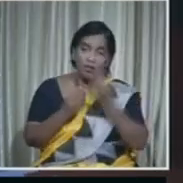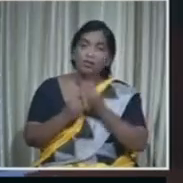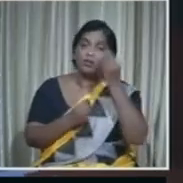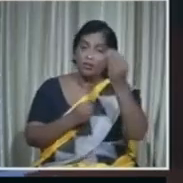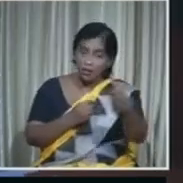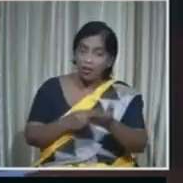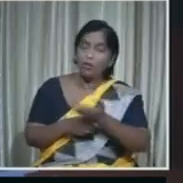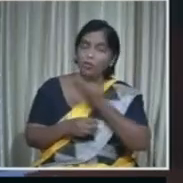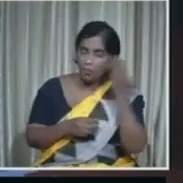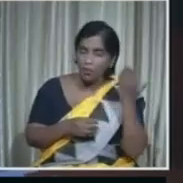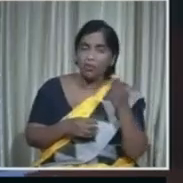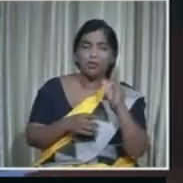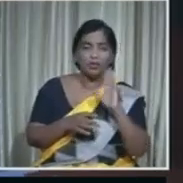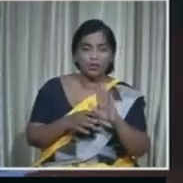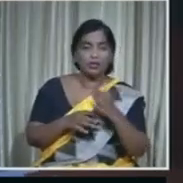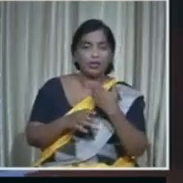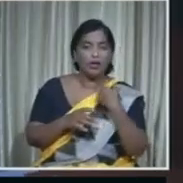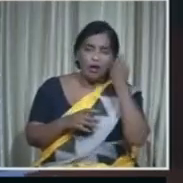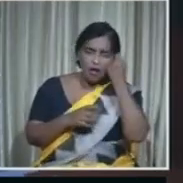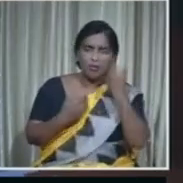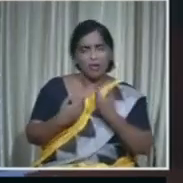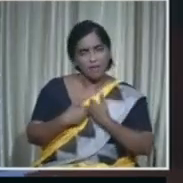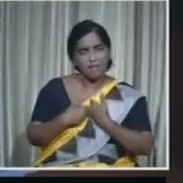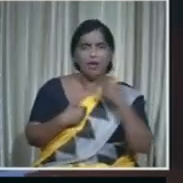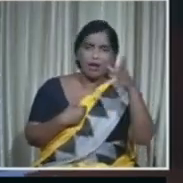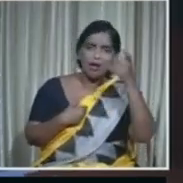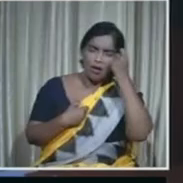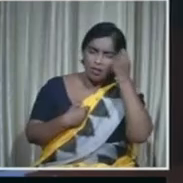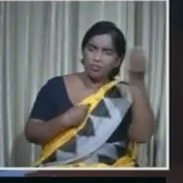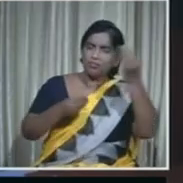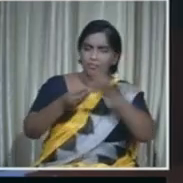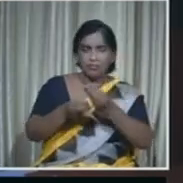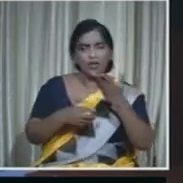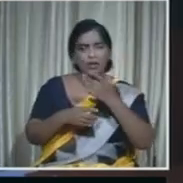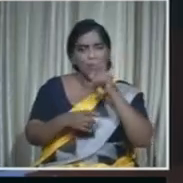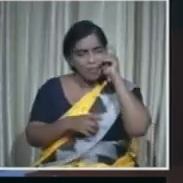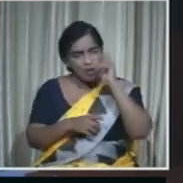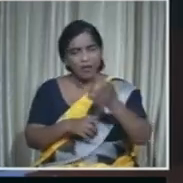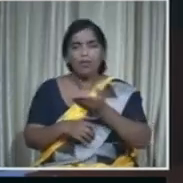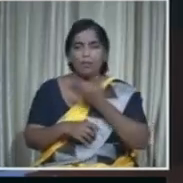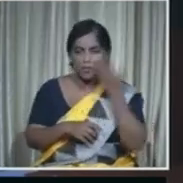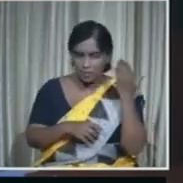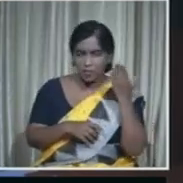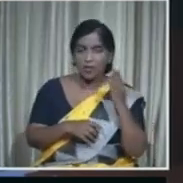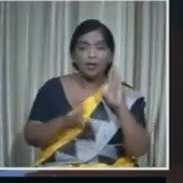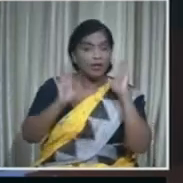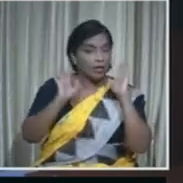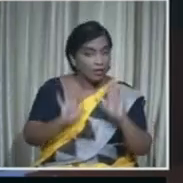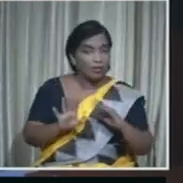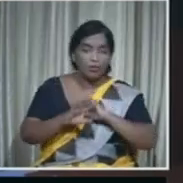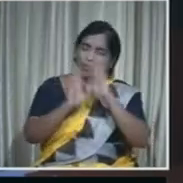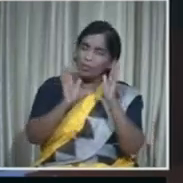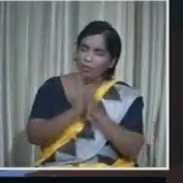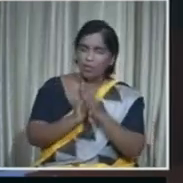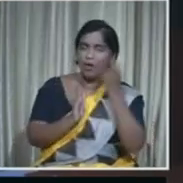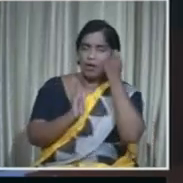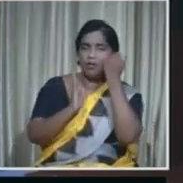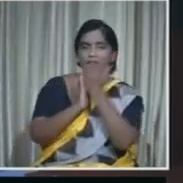වන්නේ අපිටත් යෝජනා තියෙන්න පුළුවන් තමුනාසල ඉදිරිපත් කරන යෝජනා ගැනත් අපි සැලකිල්ලක් කරන්න පුළුවන් හැබැයි මේ හැම